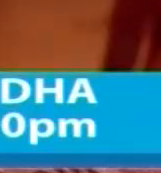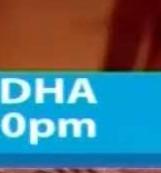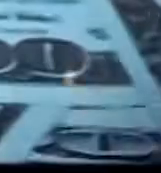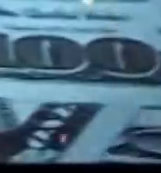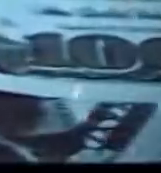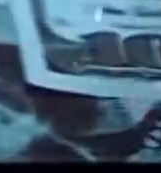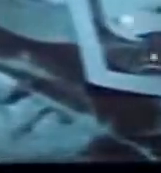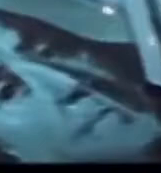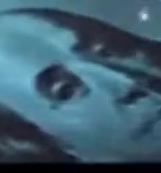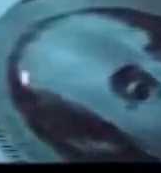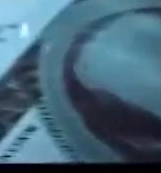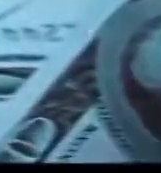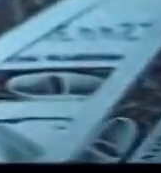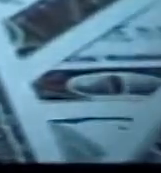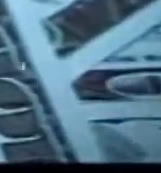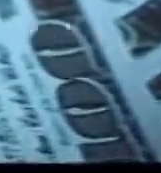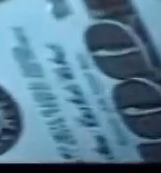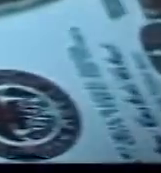Wonderful.